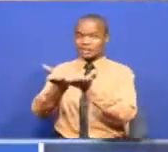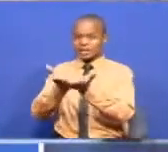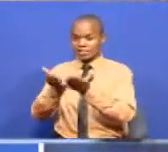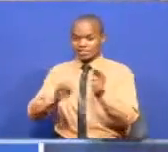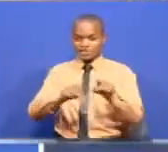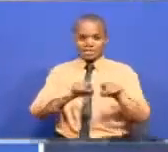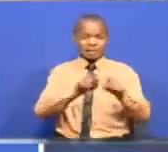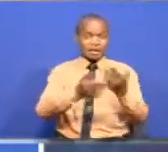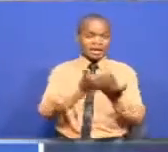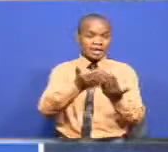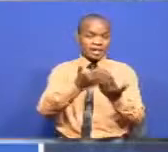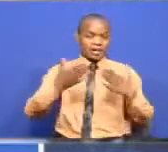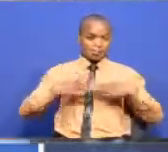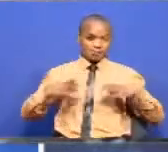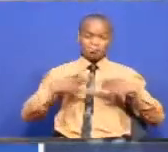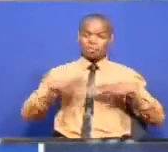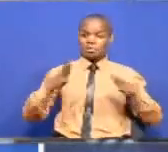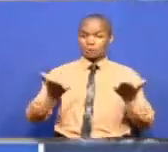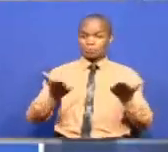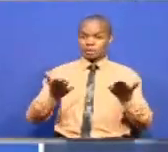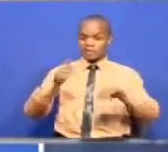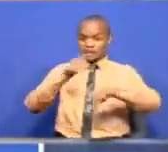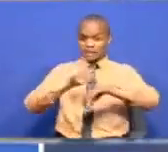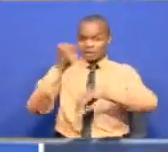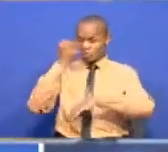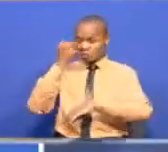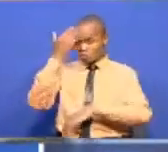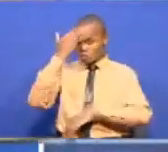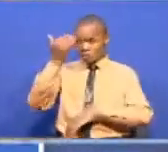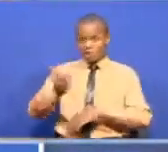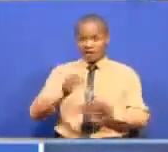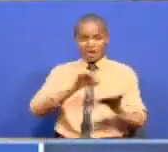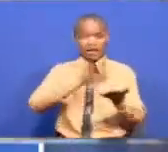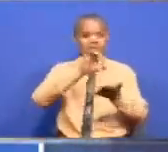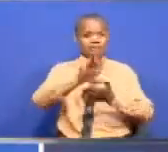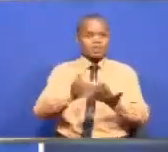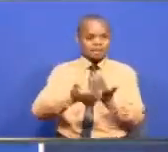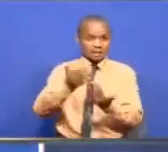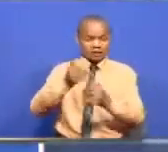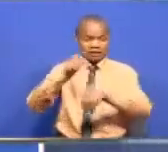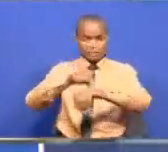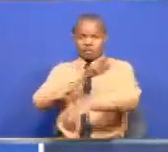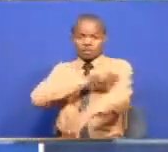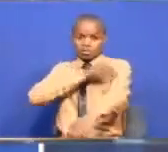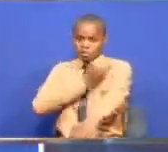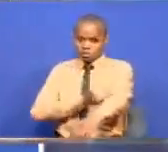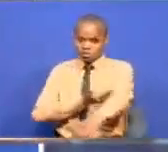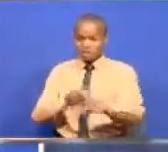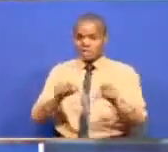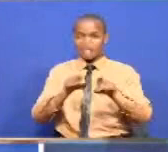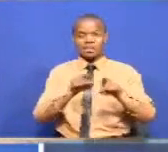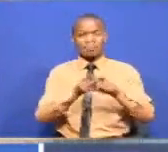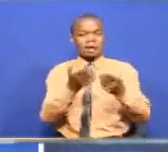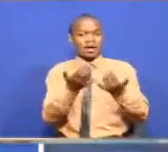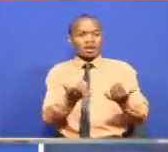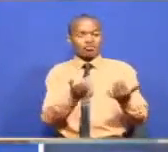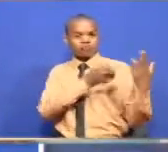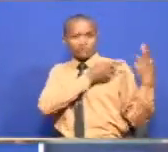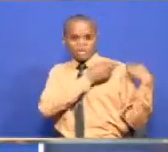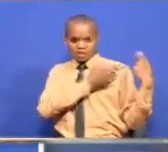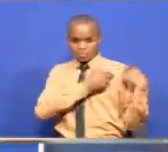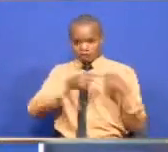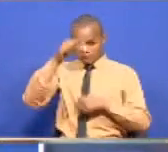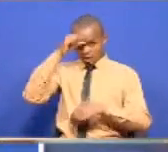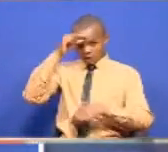nyumbani kutokana na gharama ya juu ya kuwahudumia wagonjwa wa COVID-19, jukumu ambalo limeachiwa serikali ya kitaifa.